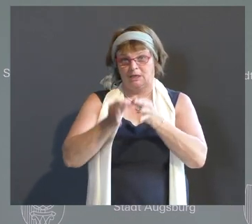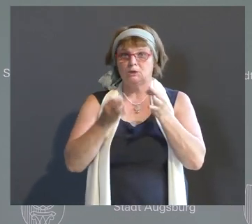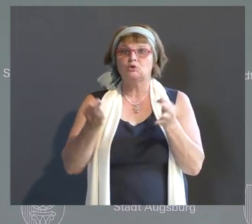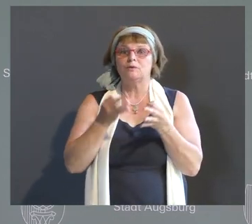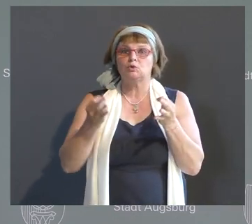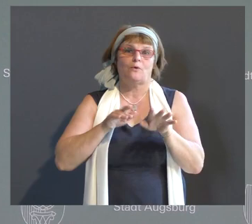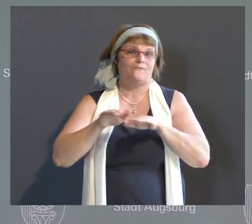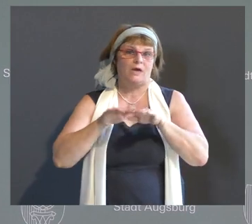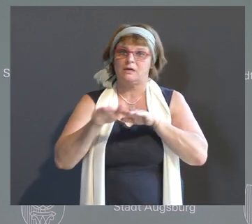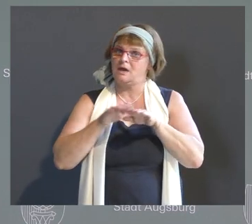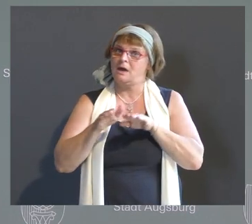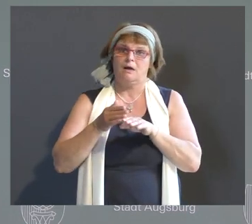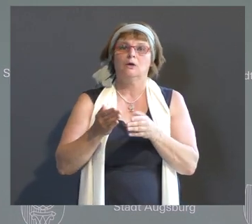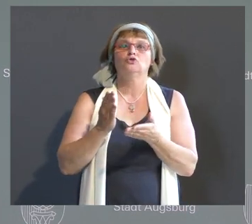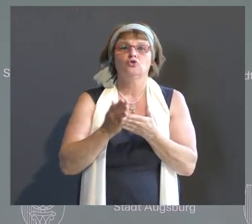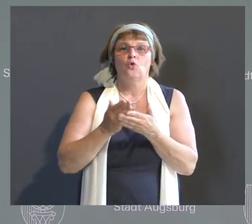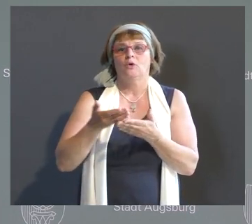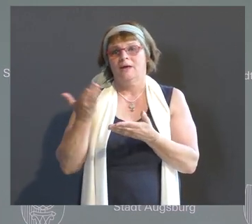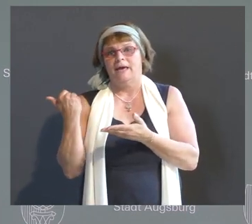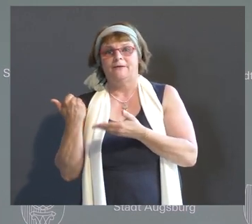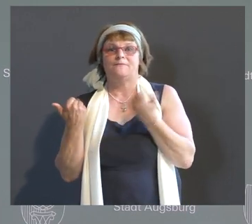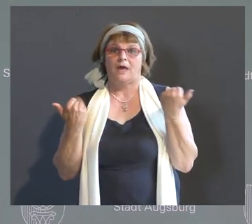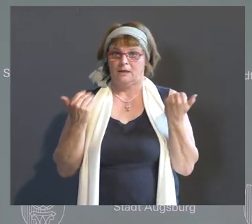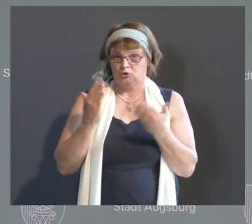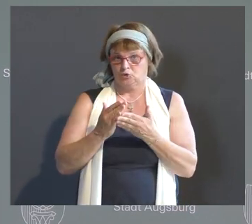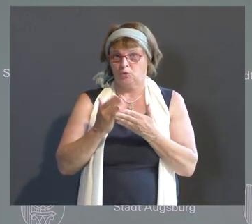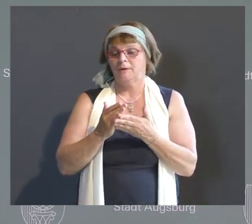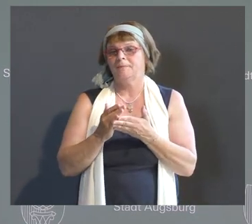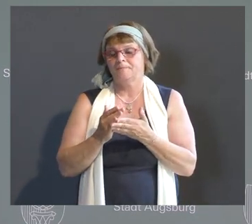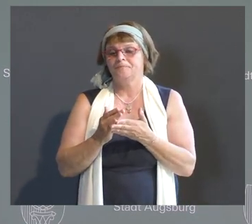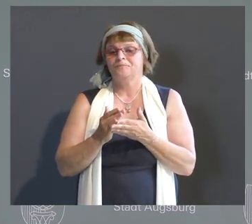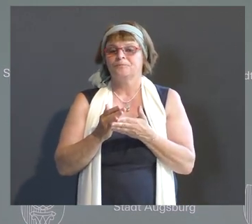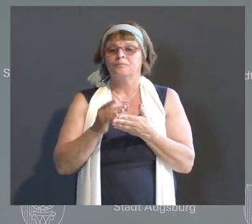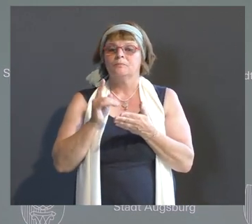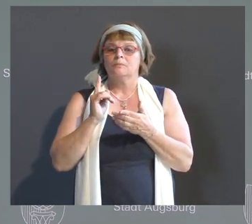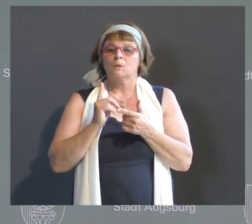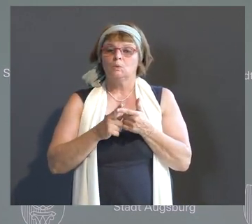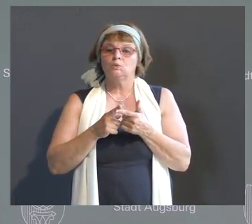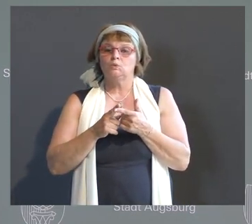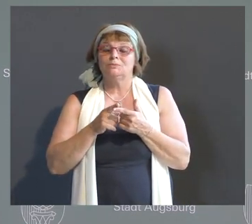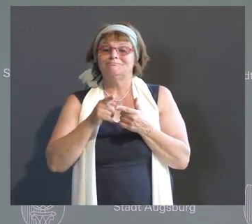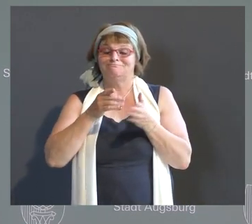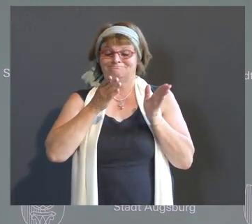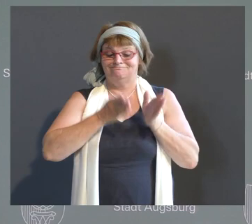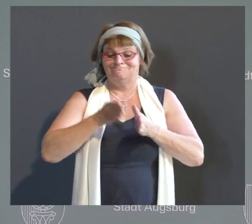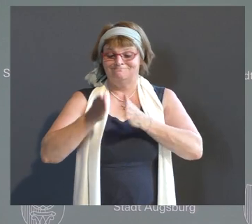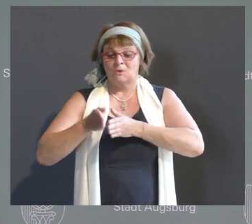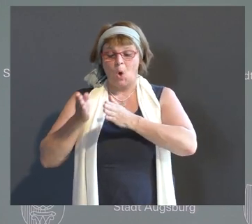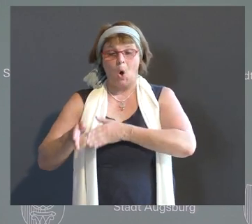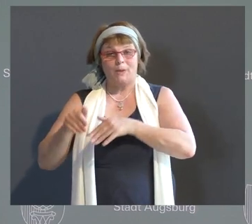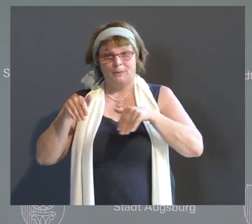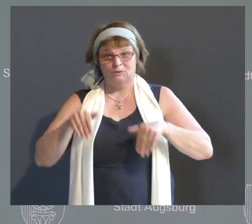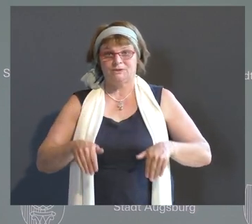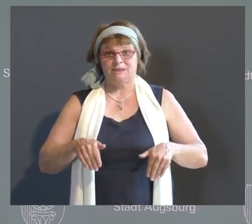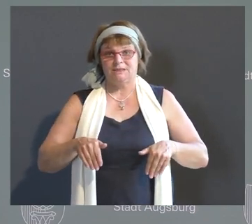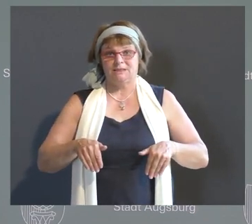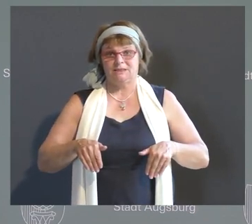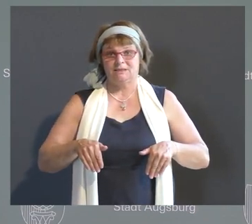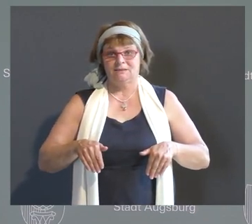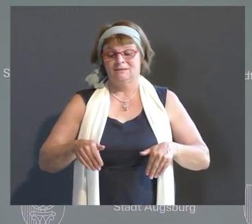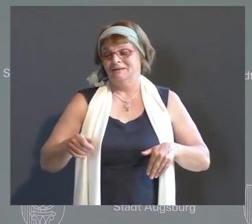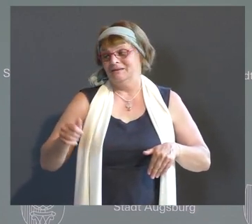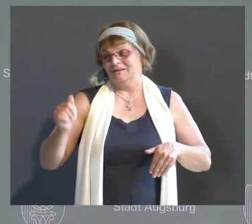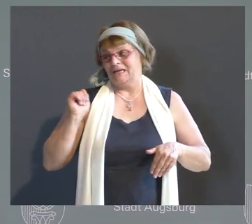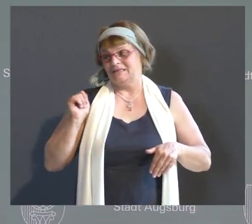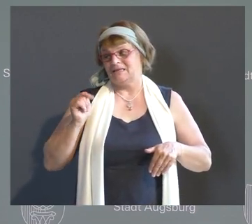den Ordnungsdienst um eine weitere Einheit aufstocken. Das sind 6 Personen, weil der Ordnungsdienst, so hat es die Polizei mir auch